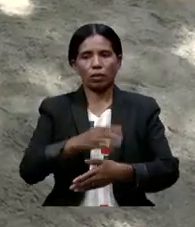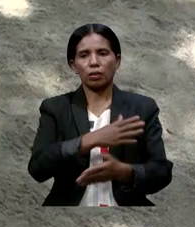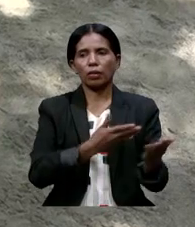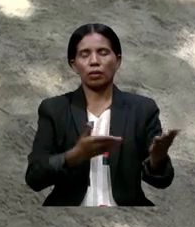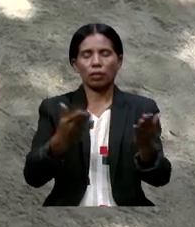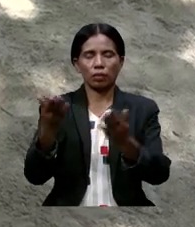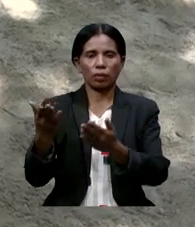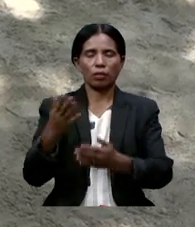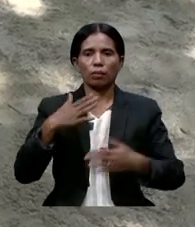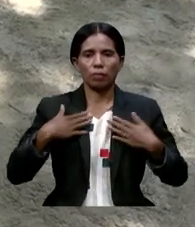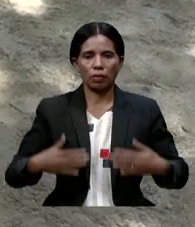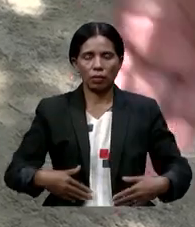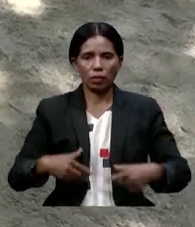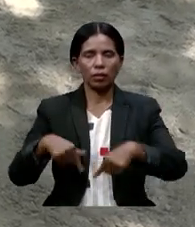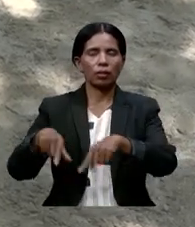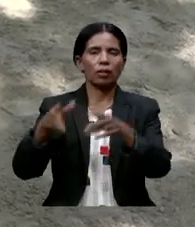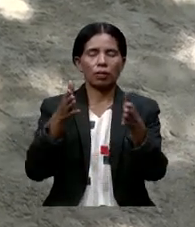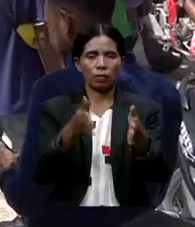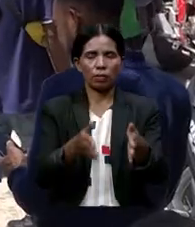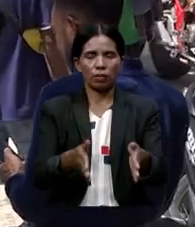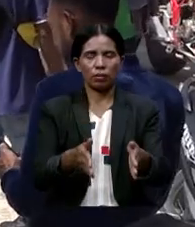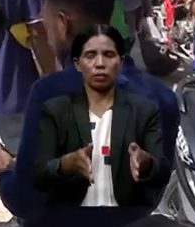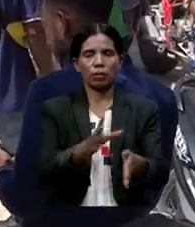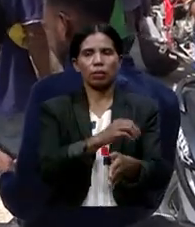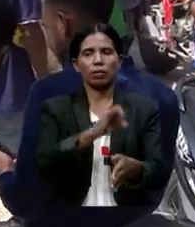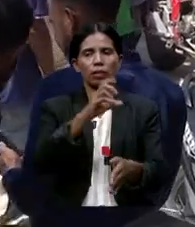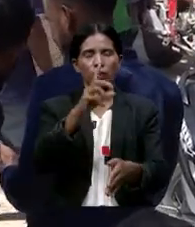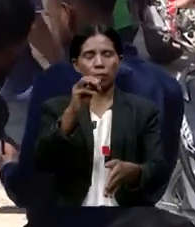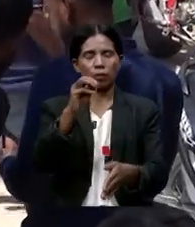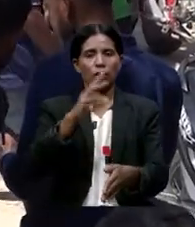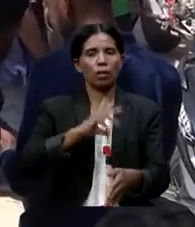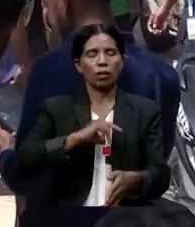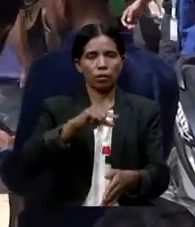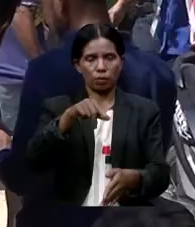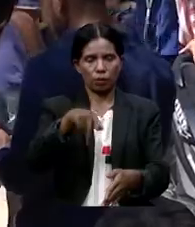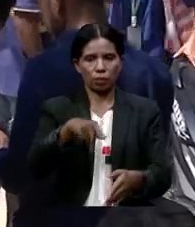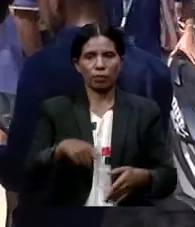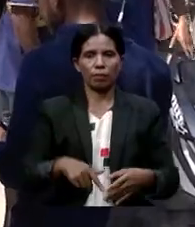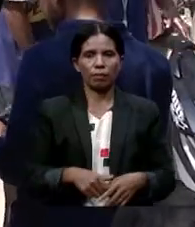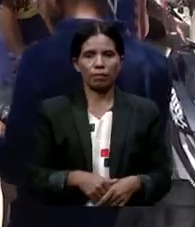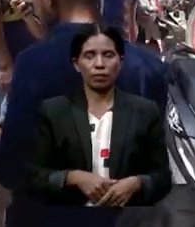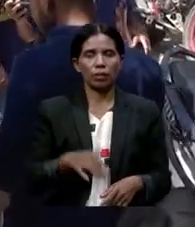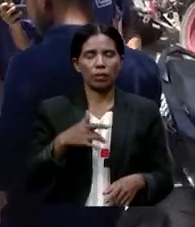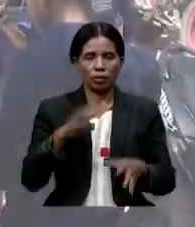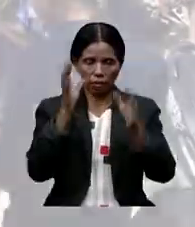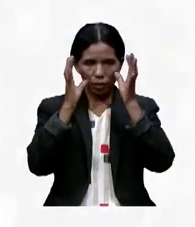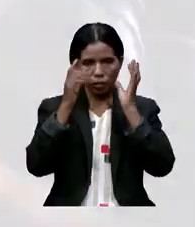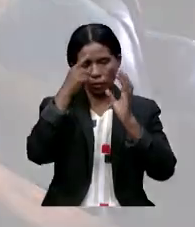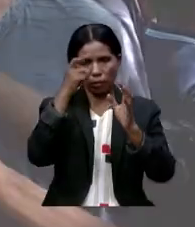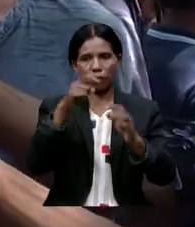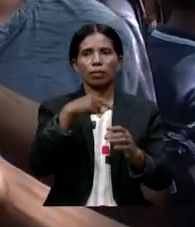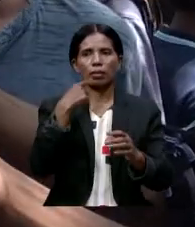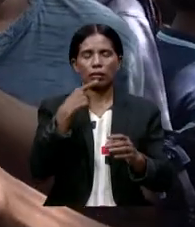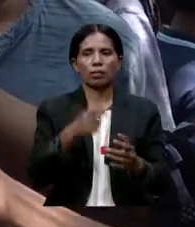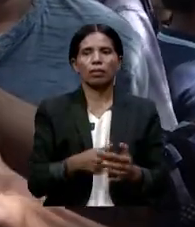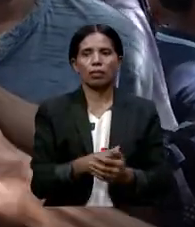mati isin seba halot iha nia Morish Fatin ilio marlauten. Ten se sendi teris ditambah seret mukwano